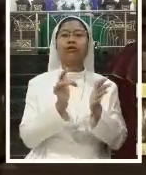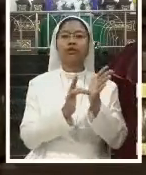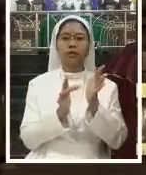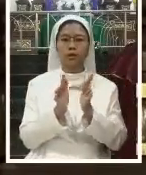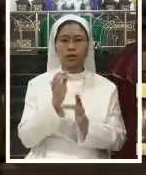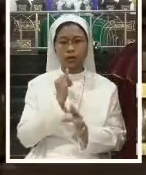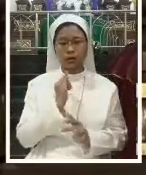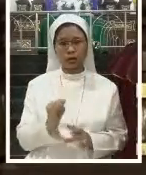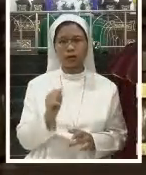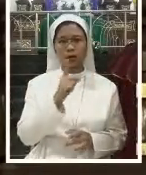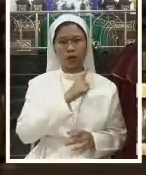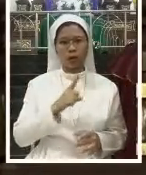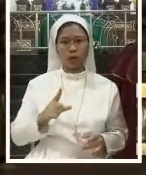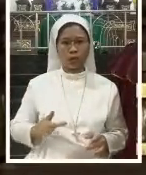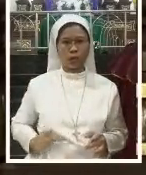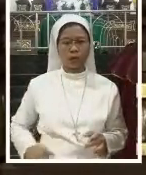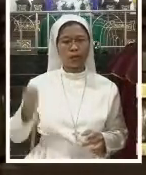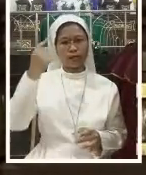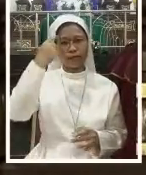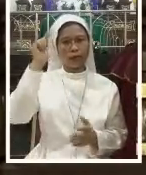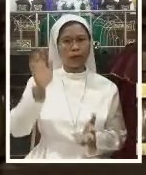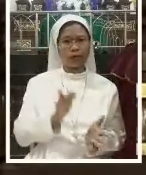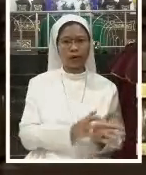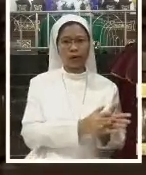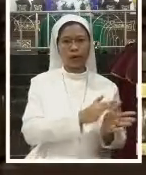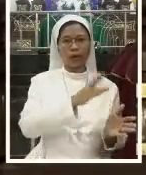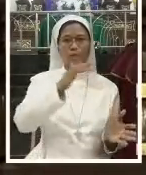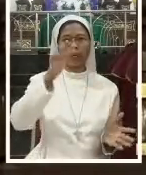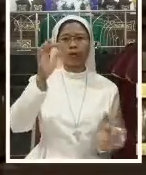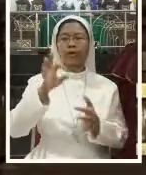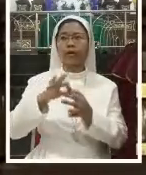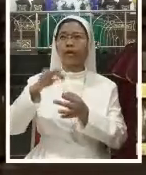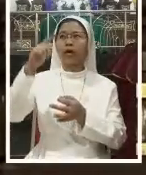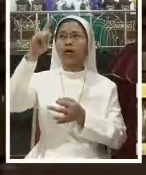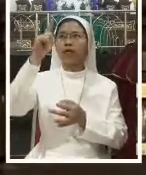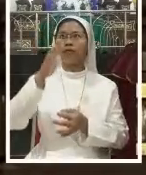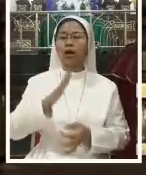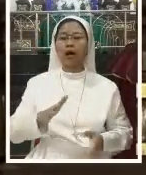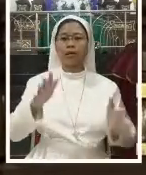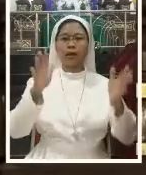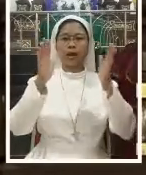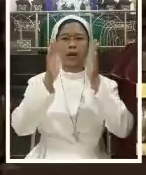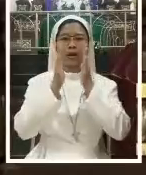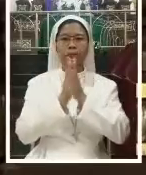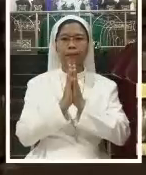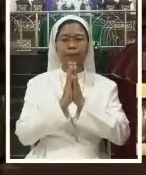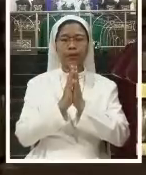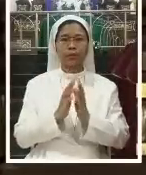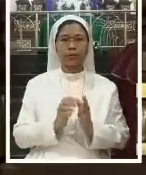kagurangnan para sa kamurawayan nin Diyos. Amen.